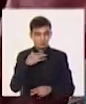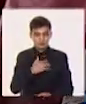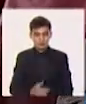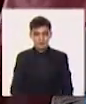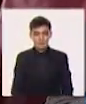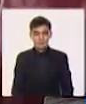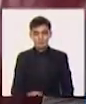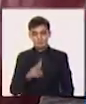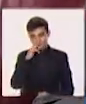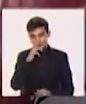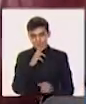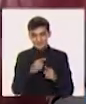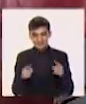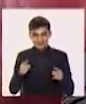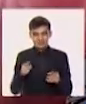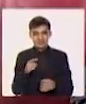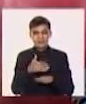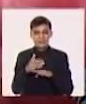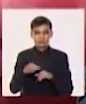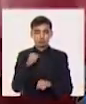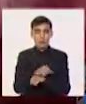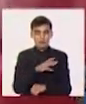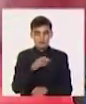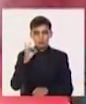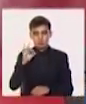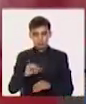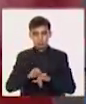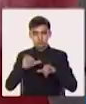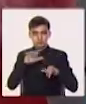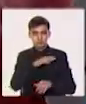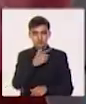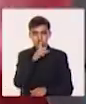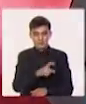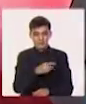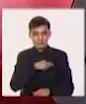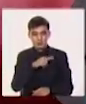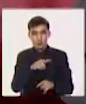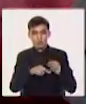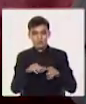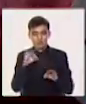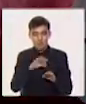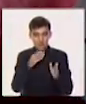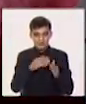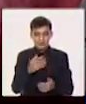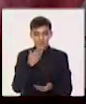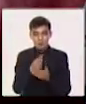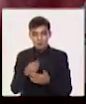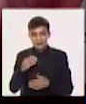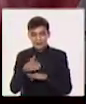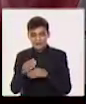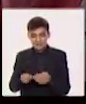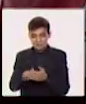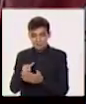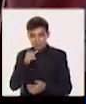Ал үш айға шегерілген несиесінің сыйақысы өсіп кеткен адамның өлген жақыны түгілі өзінің несиесін төлеуге шамасы